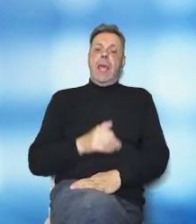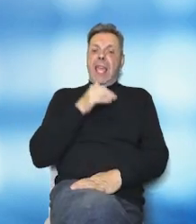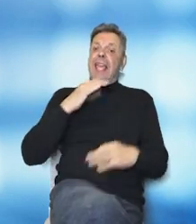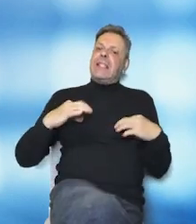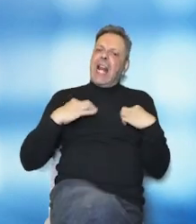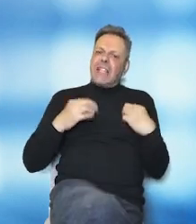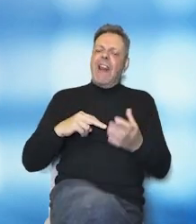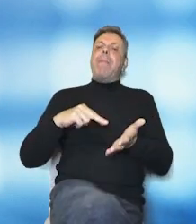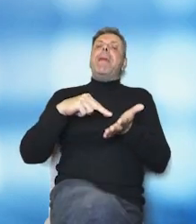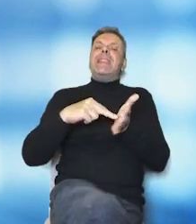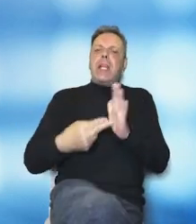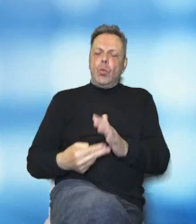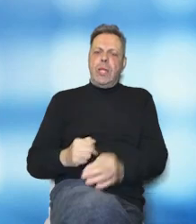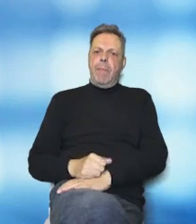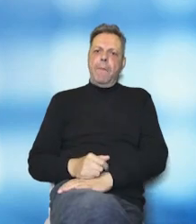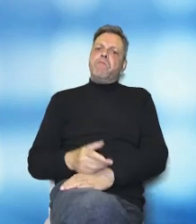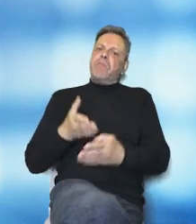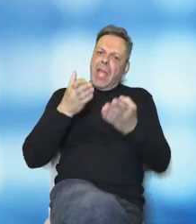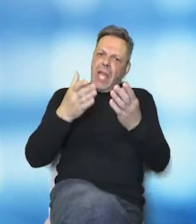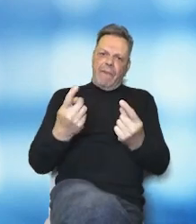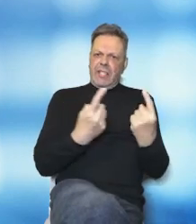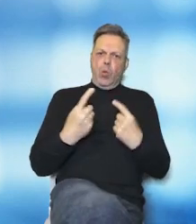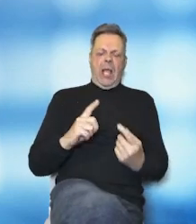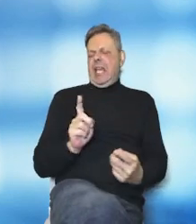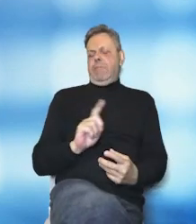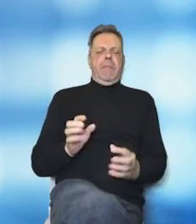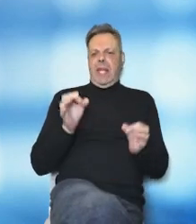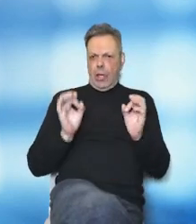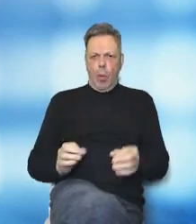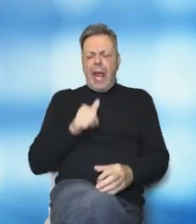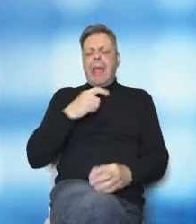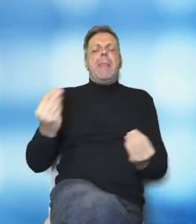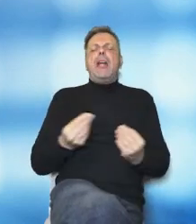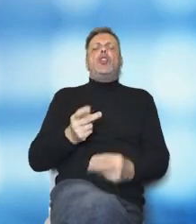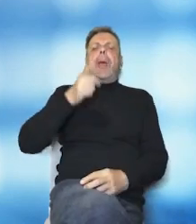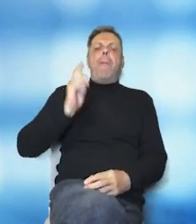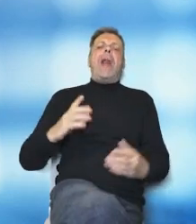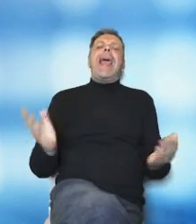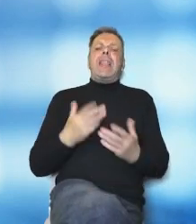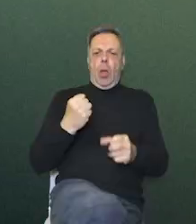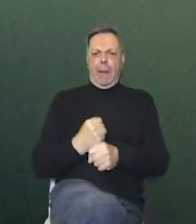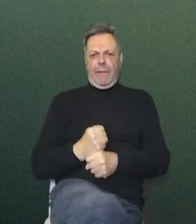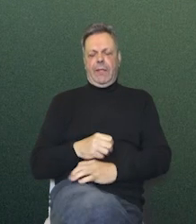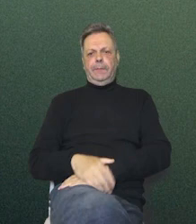zdravstvenim institucijama da je takvo stanje neodrživo i nešto se mora hitno poduzeti.